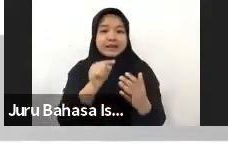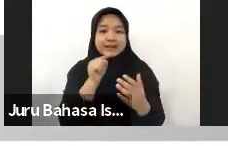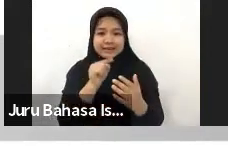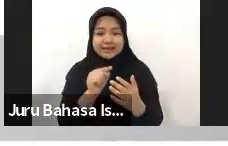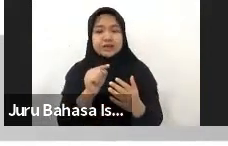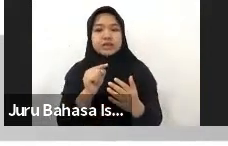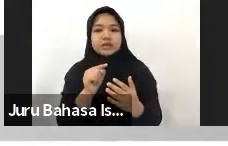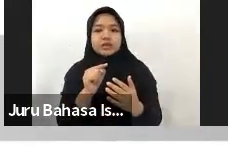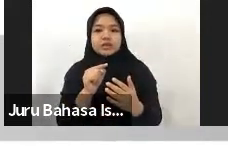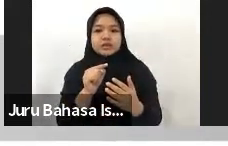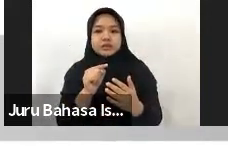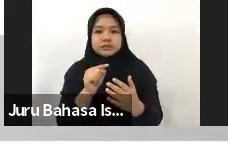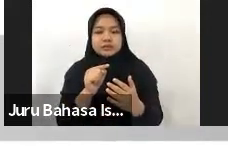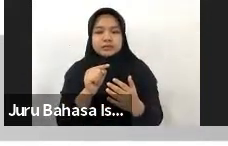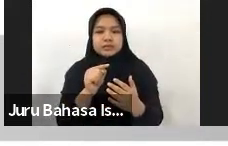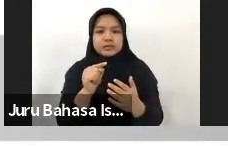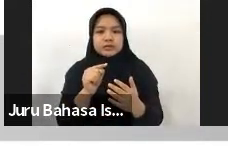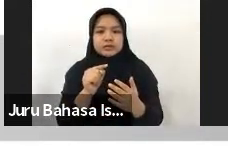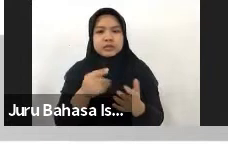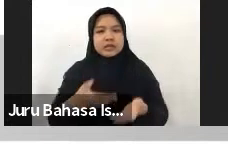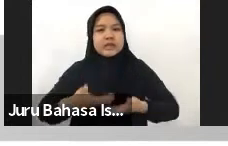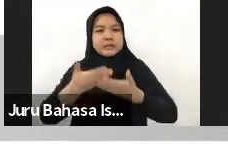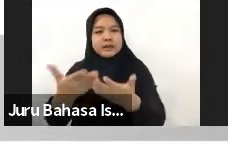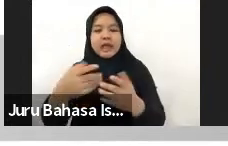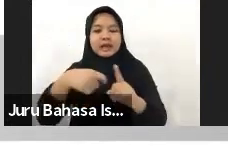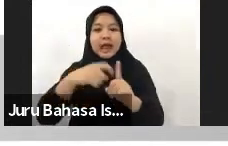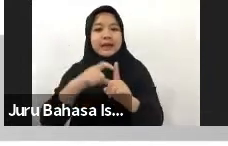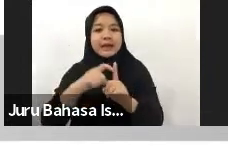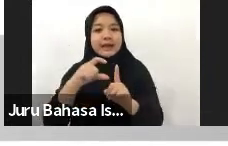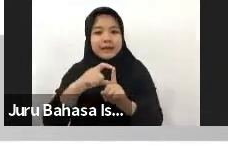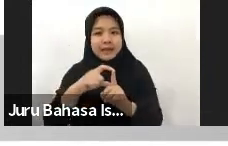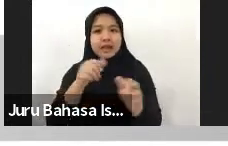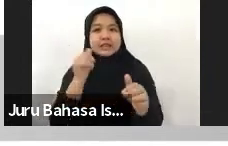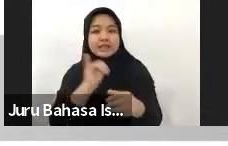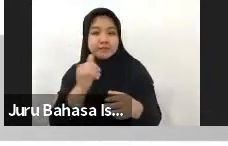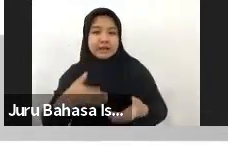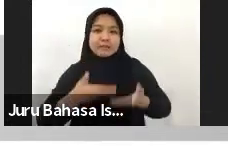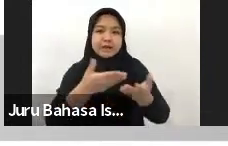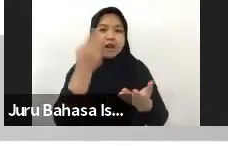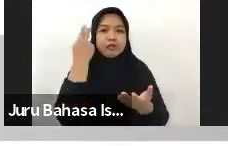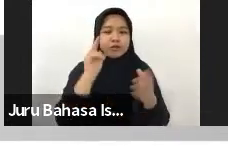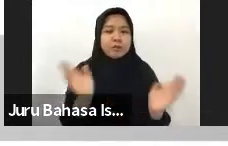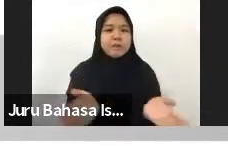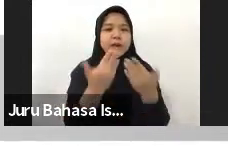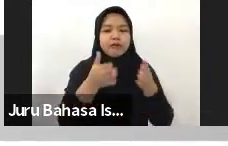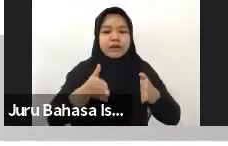untuk misalnya diberikan kepada KDD, tetapi juga untuk membangun infrastruktur, untuk